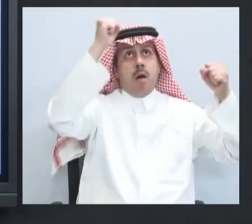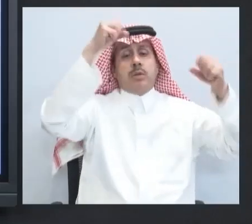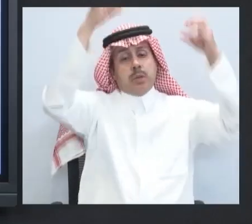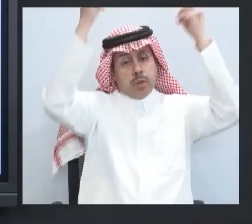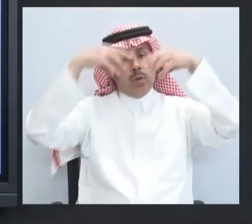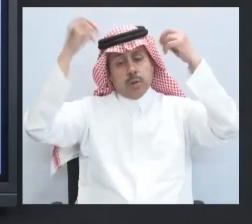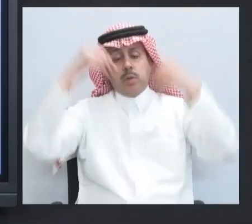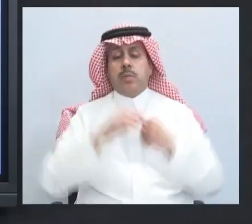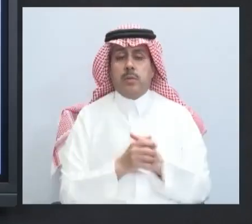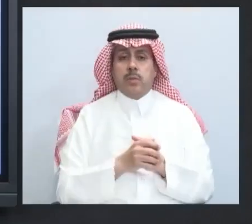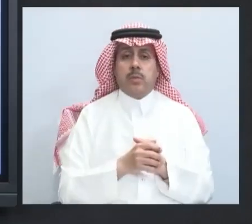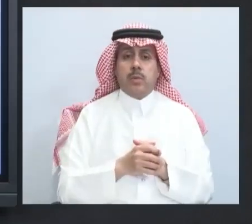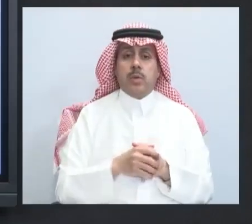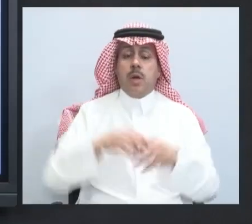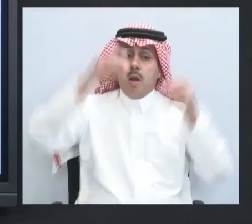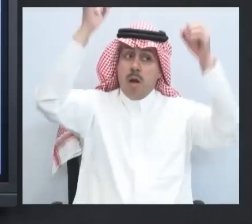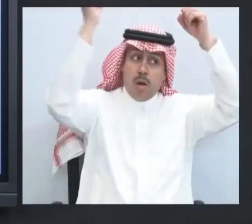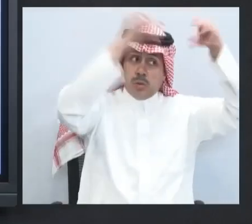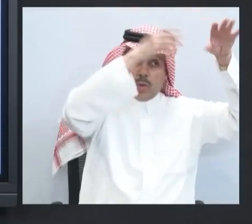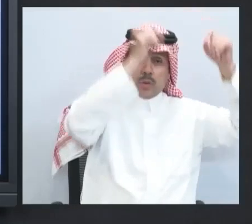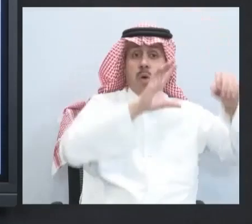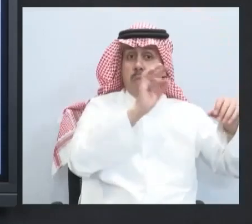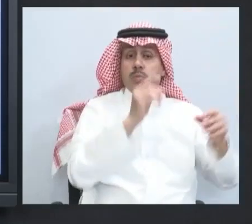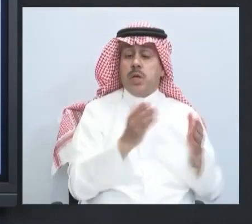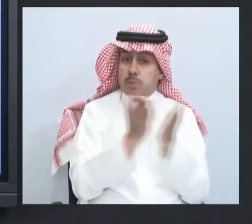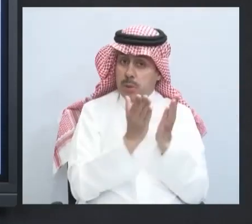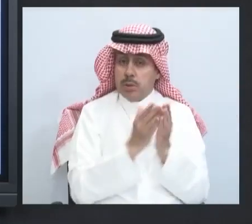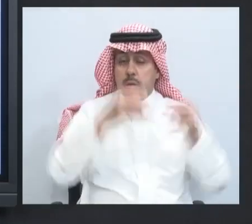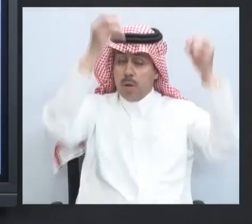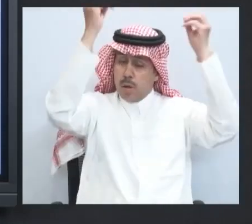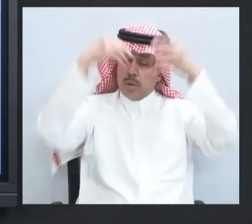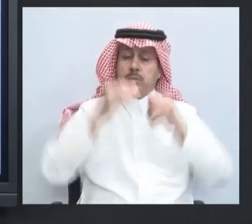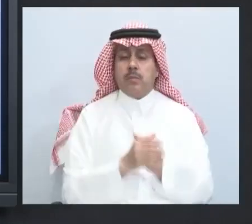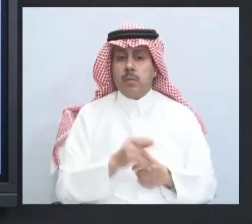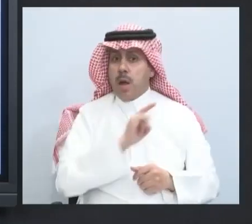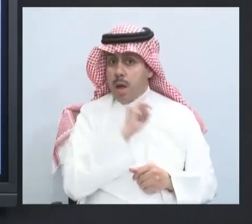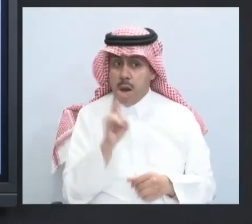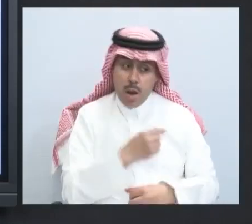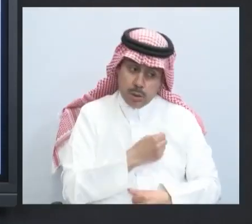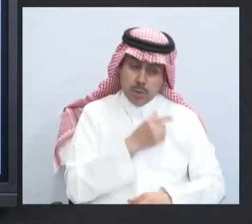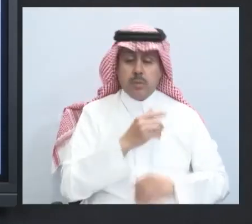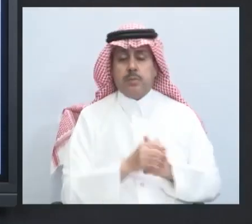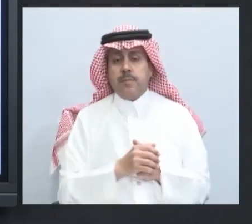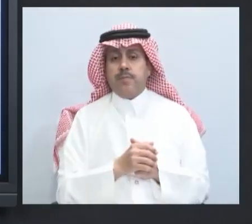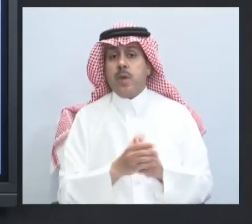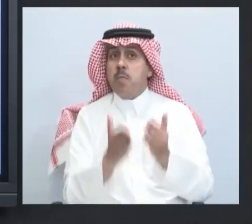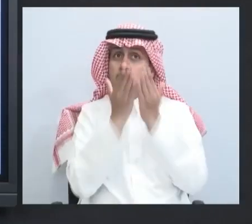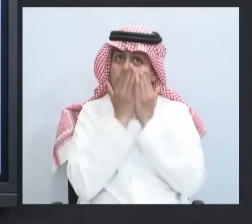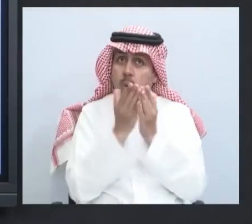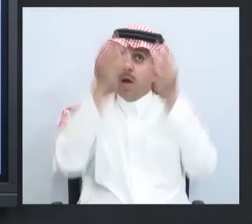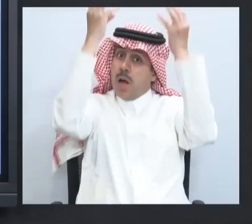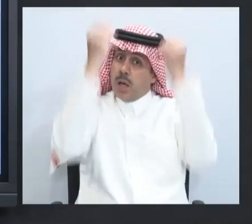اعطاه ذلك الذكاء او ذلك المنصب لا تحسده ولا تتمنى ما فضل الله به ذلك